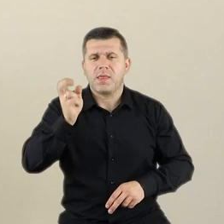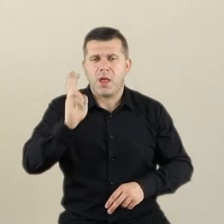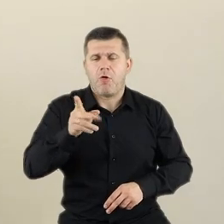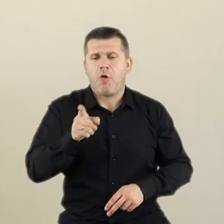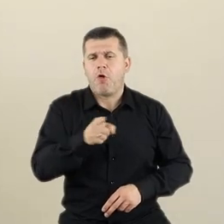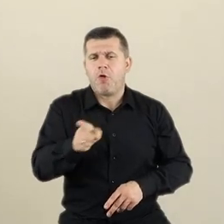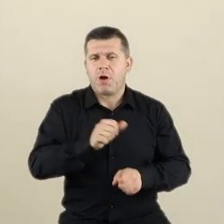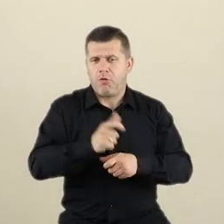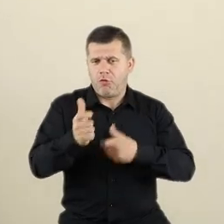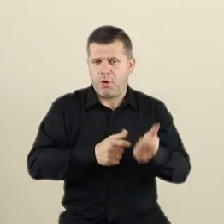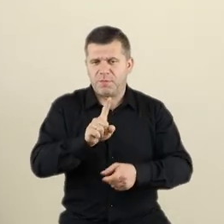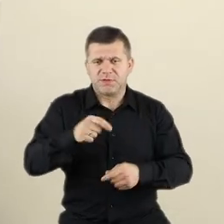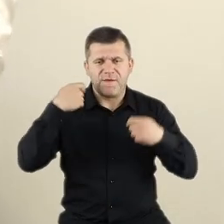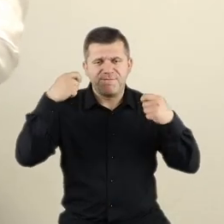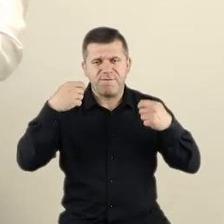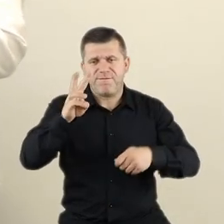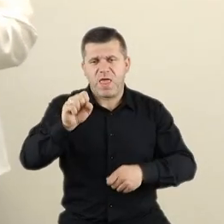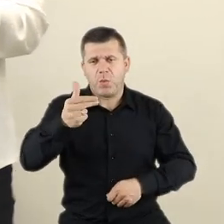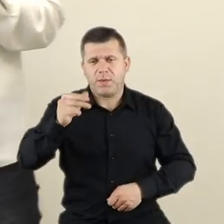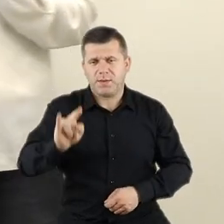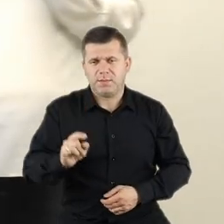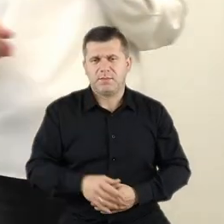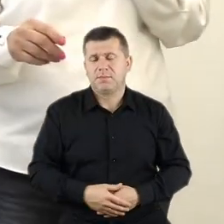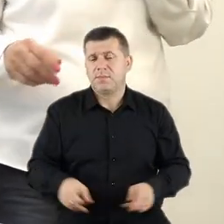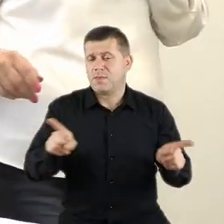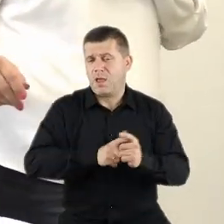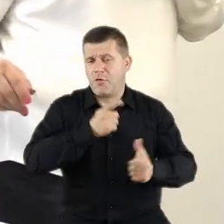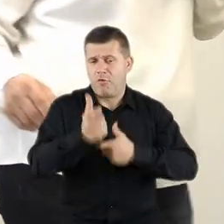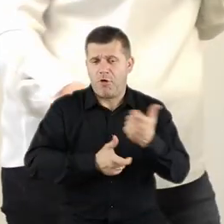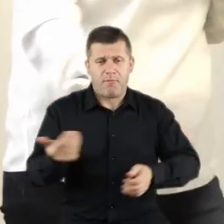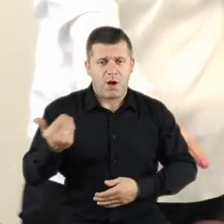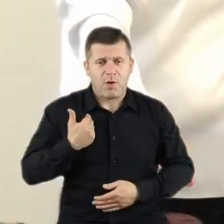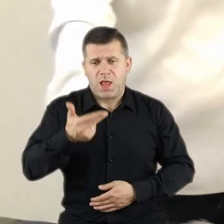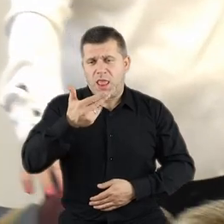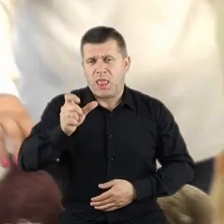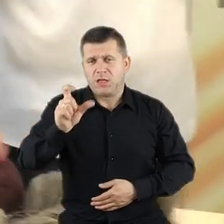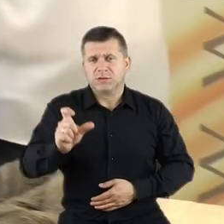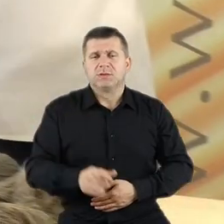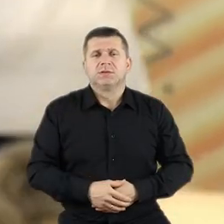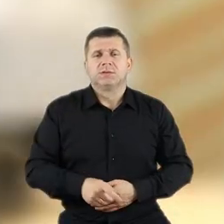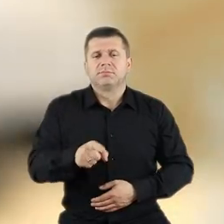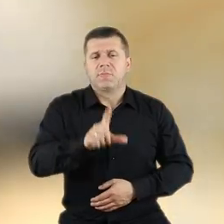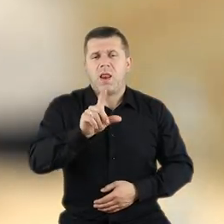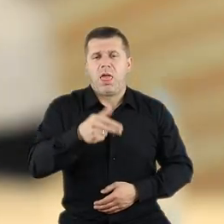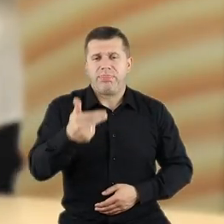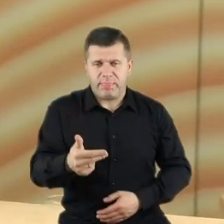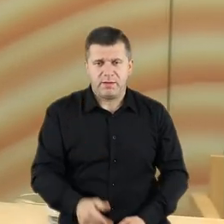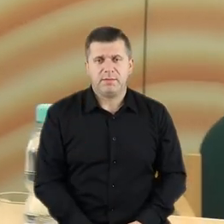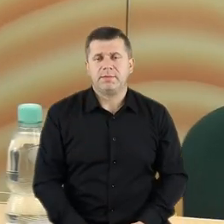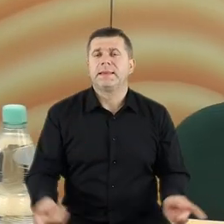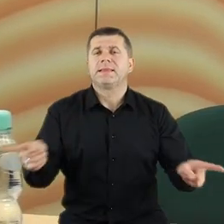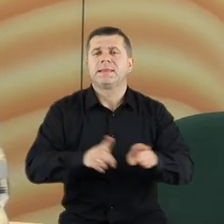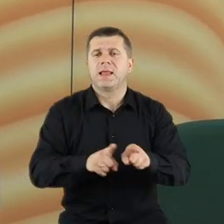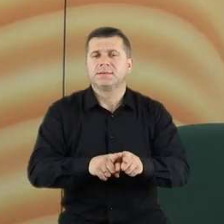są robione z wełny tak samo jak robiło się nici z lnu tak samo się